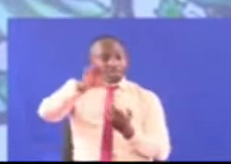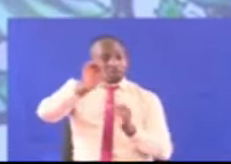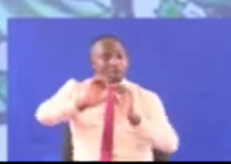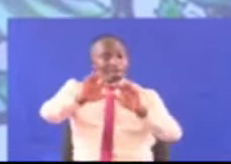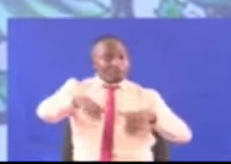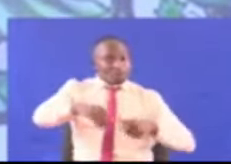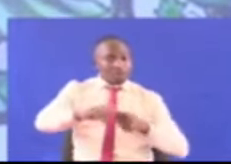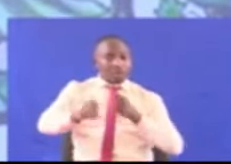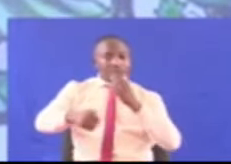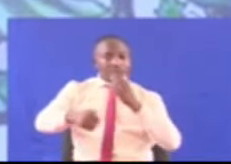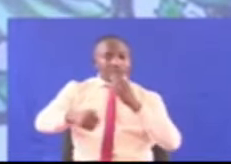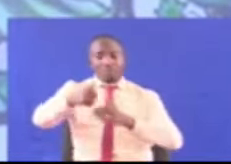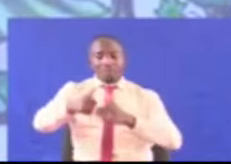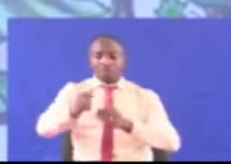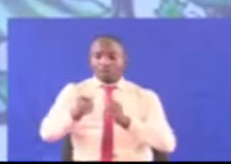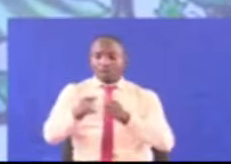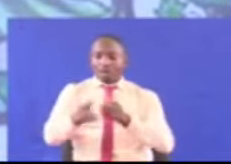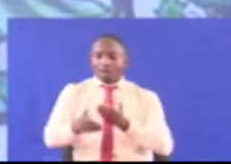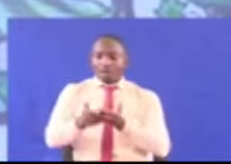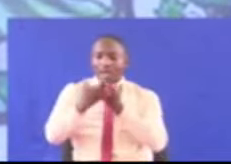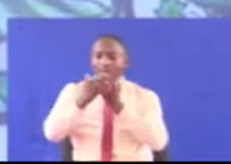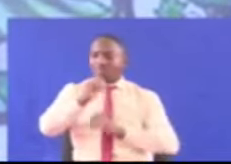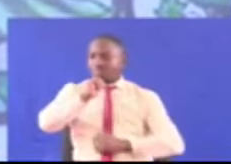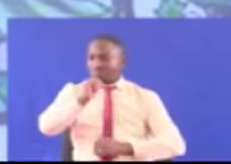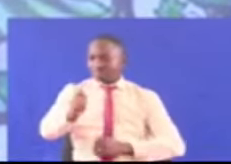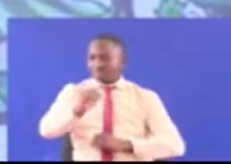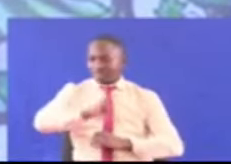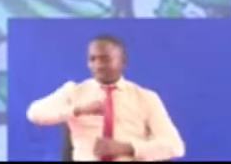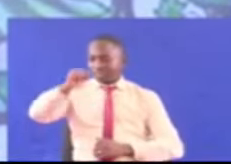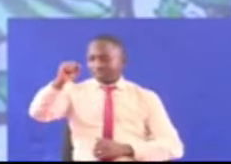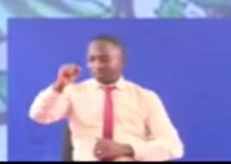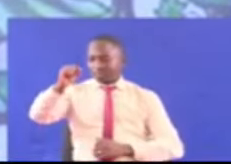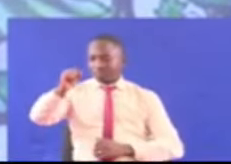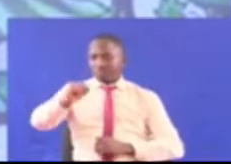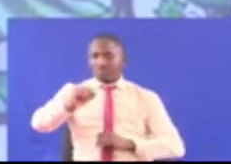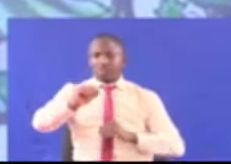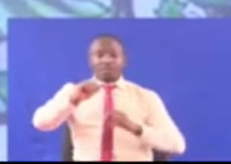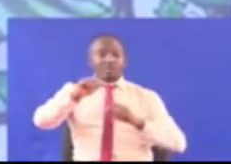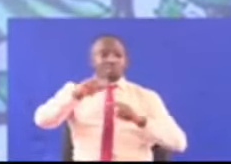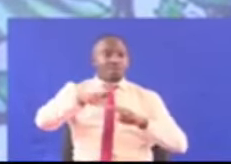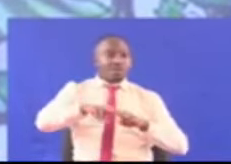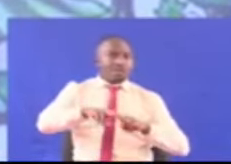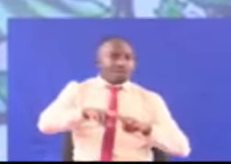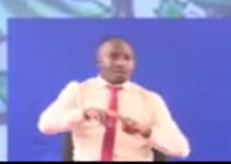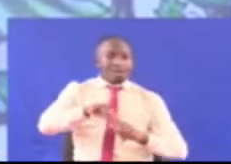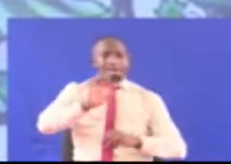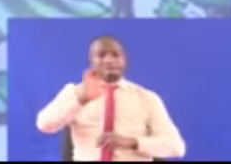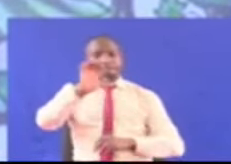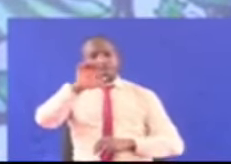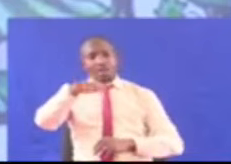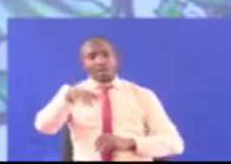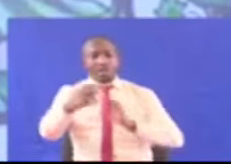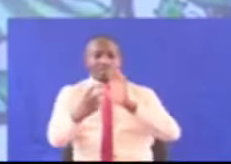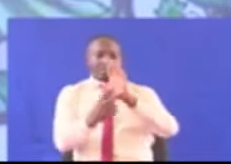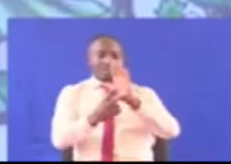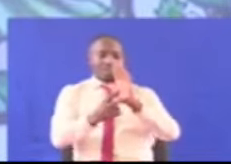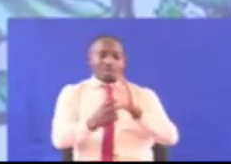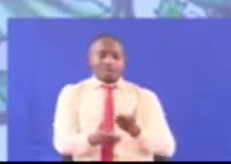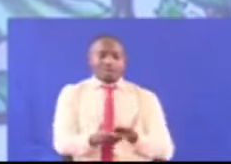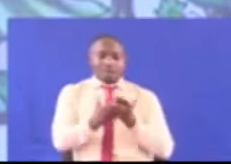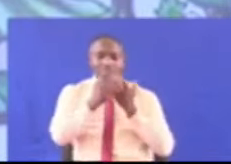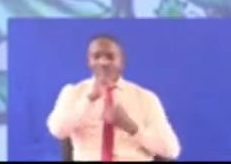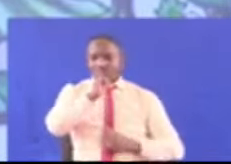mbunge, nikagombea kuwa naibu spika. Nikashinda kuwa naibu spika. Unaibu spika nimeshika kwa miaka 7.